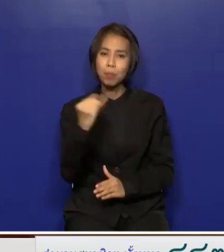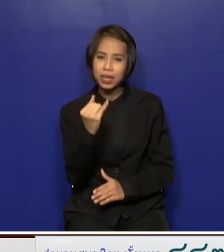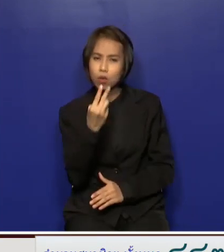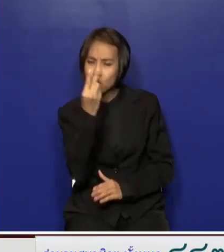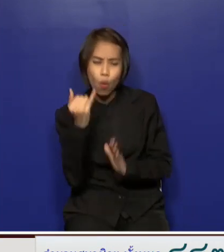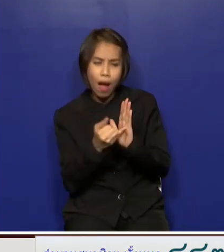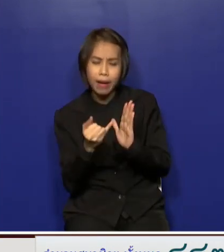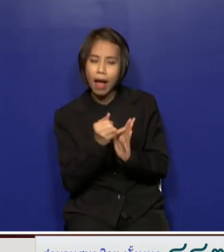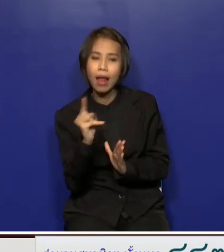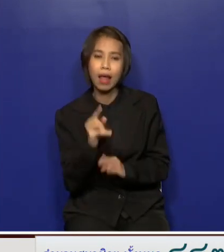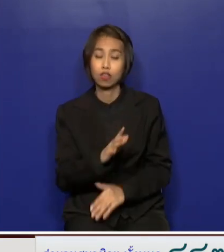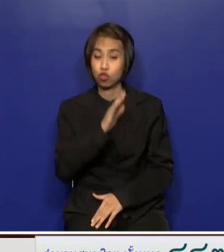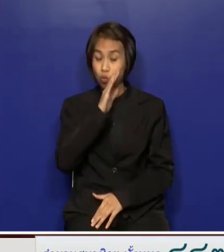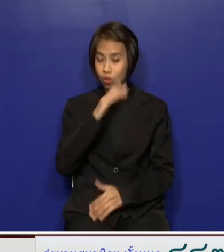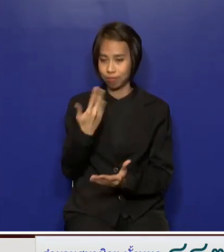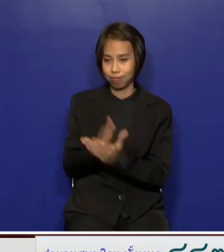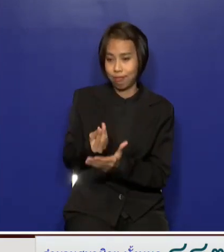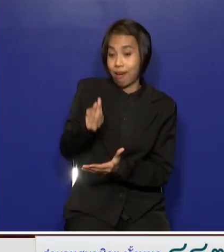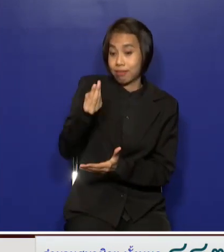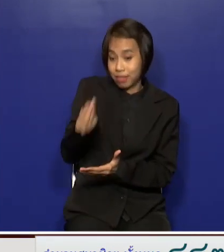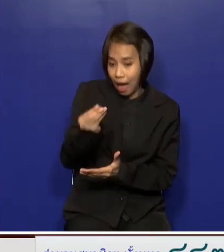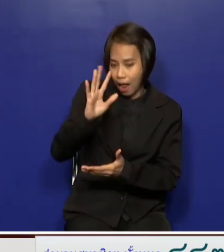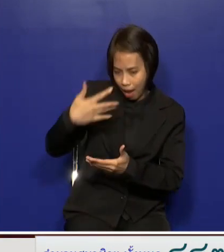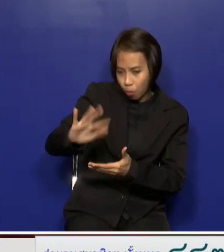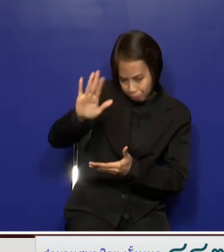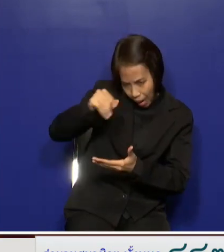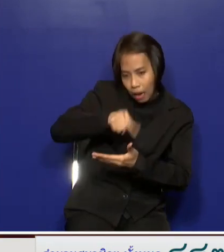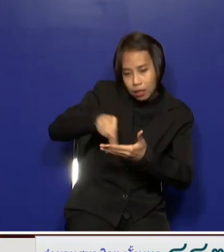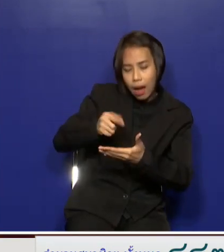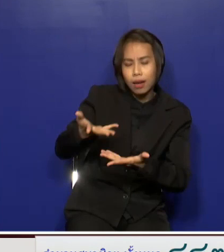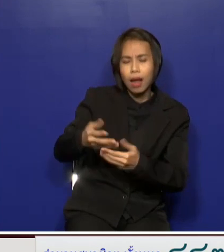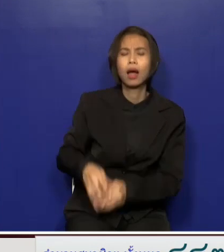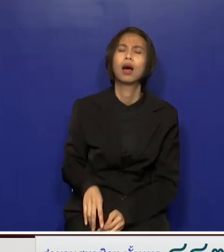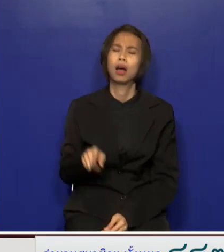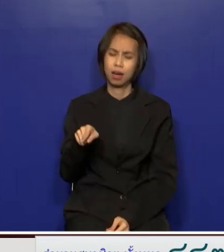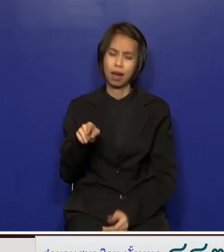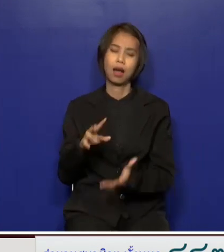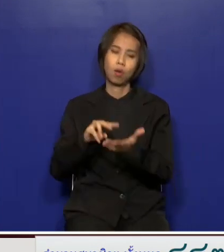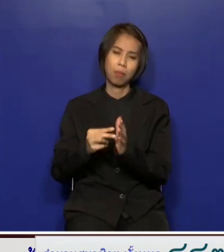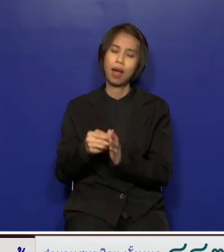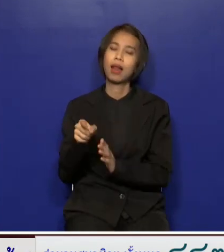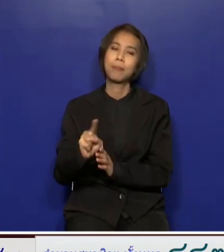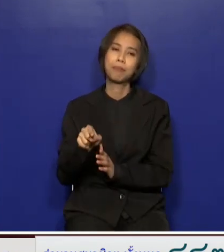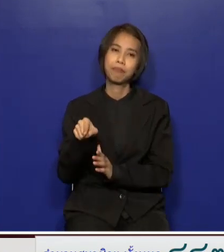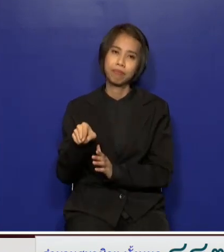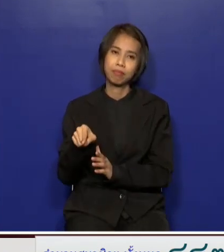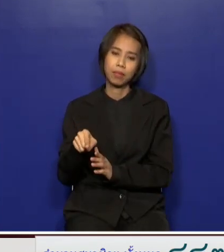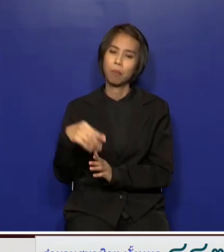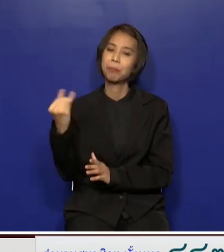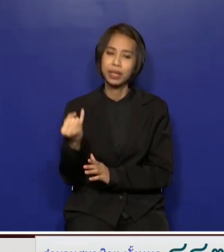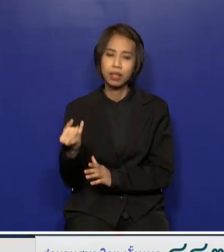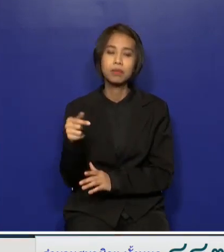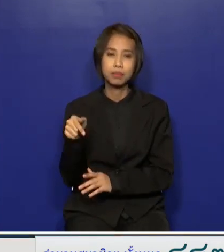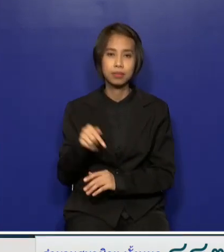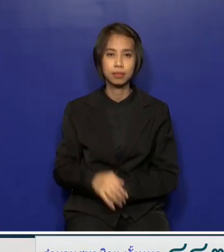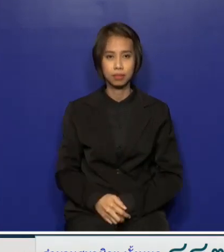่ายเลย ถาคนซือสิดขายเสียง ก็แ่นอนแล้วแค่เจตนาเบื้องต้นก็เป็คนไมดีแล้ว